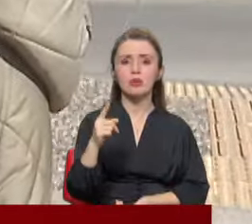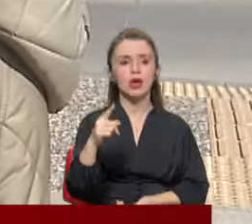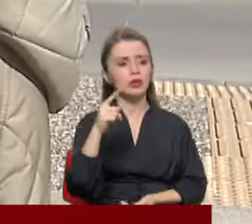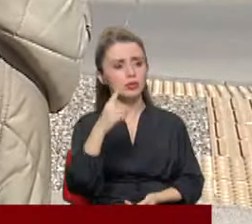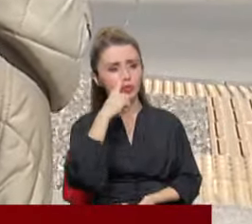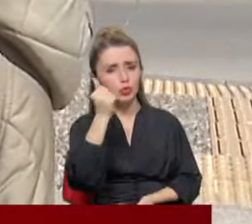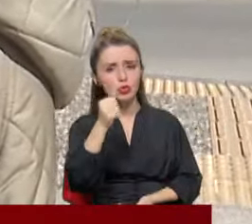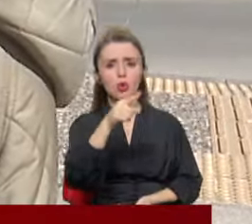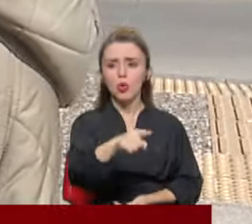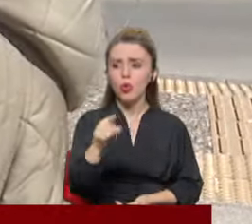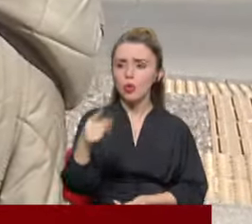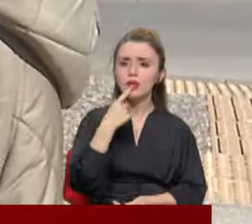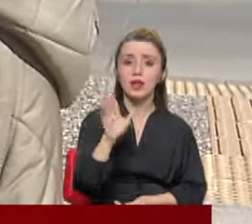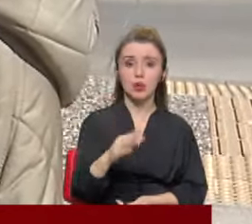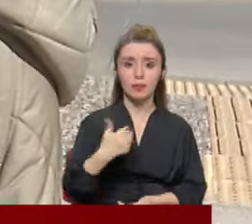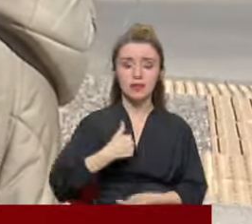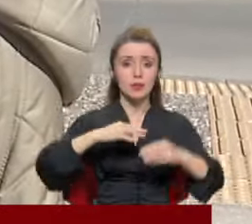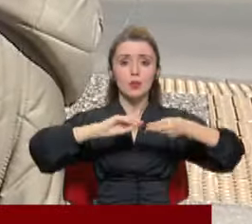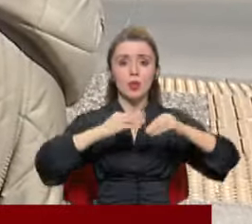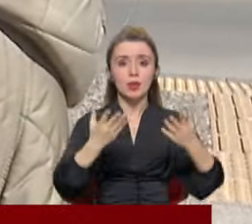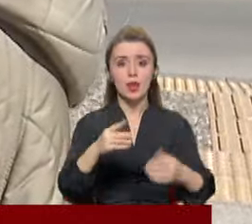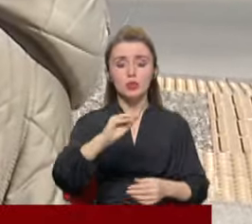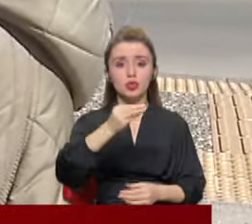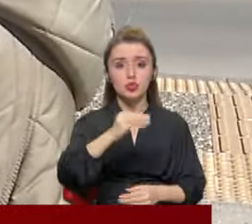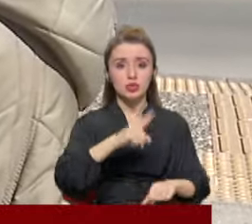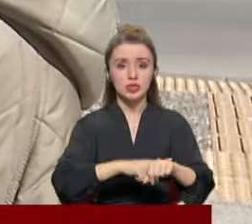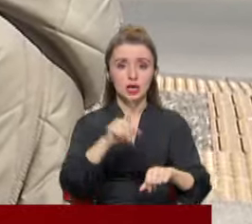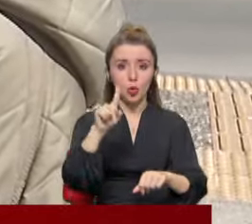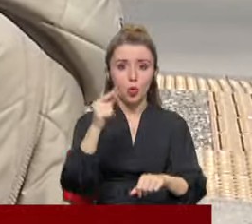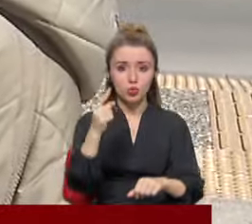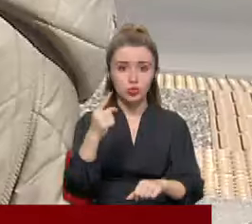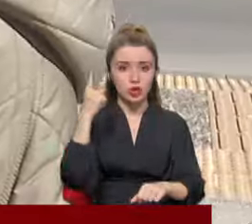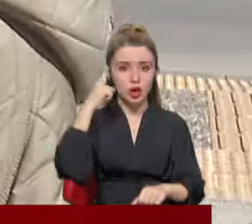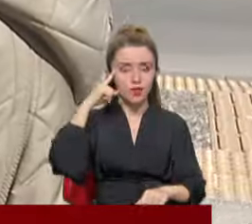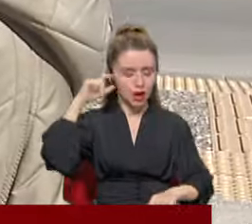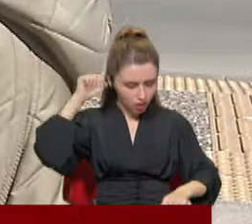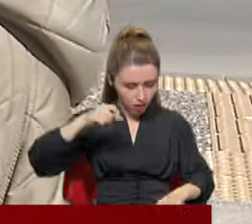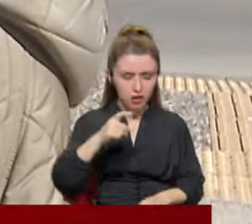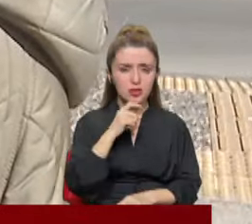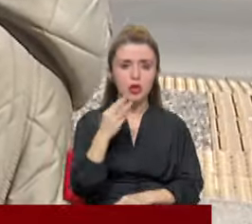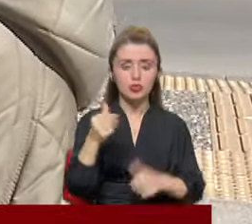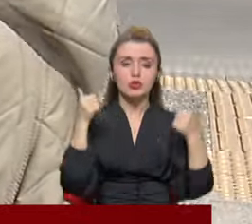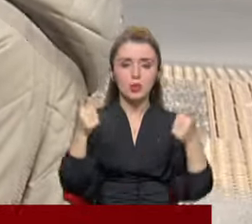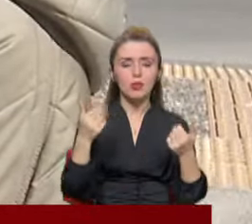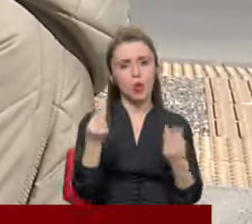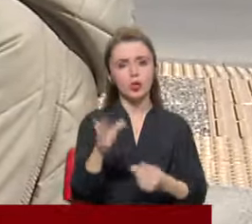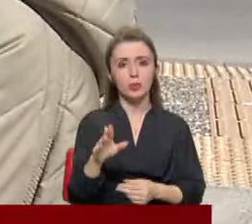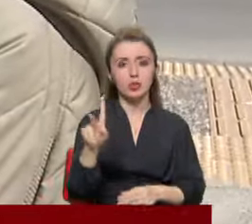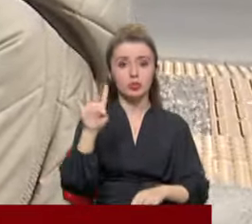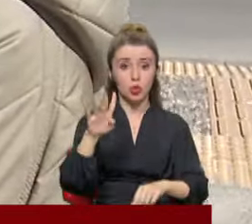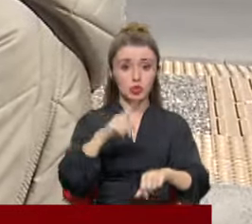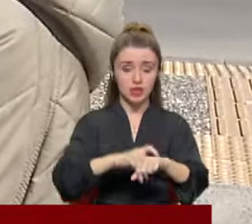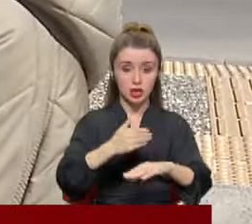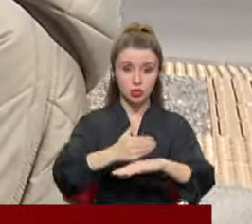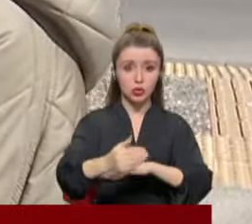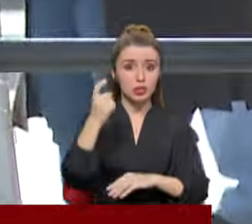dövmüş, Ahmet'in çocuğu vurmuş demiyorum. Bizim tek derdimiz bu çocuk saat 10.30'da kafasını sıraya vurmuş. Tamam, eyvallah, olabilir. 4 saat boyunca